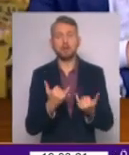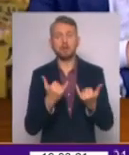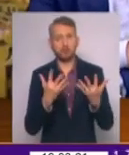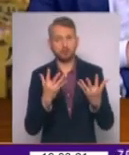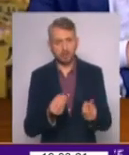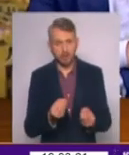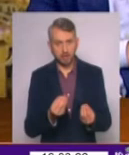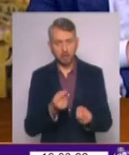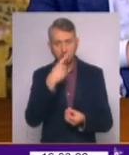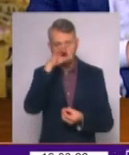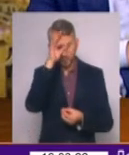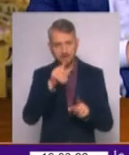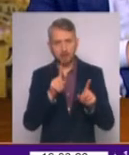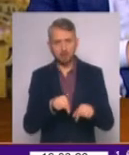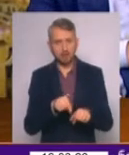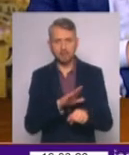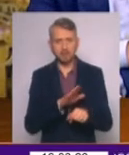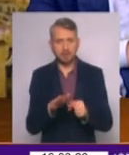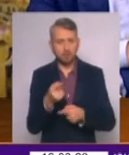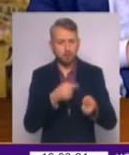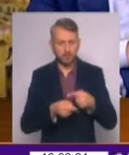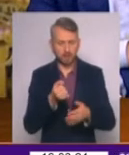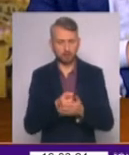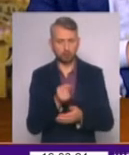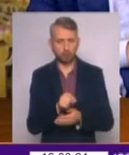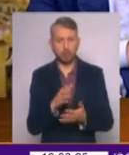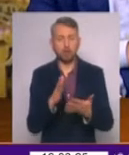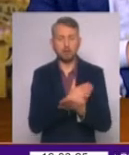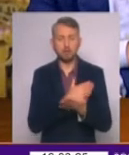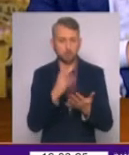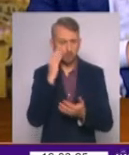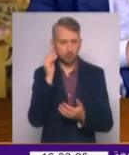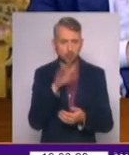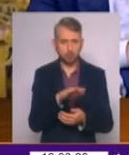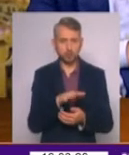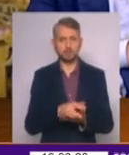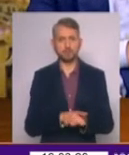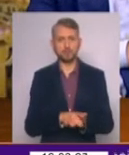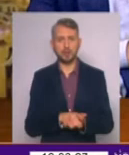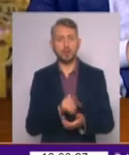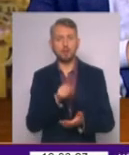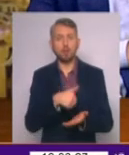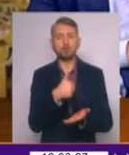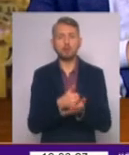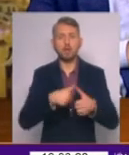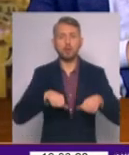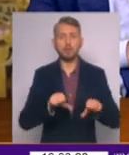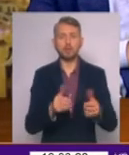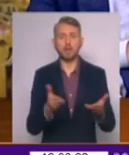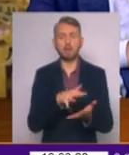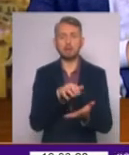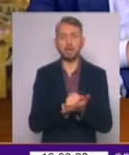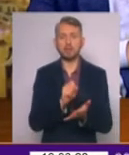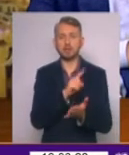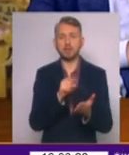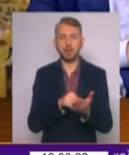день поліція навіть не повертається до цього, зовсім ігноруючи. Ви очолюєте комісію, яка займається